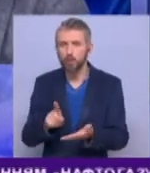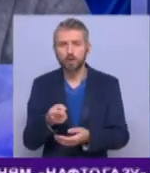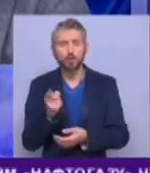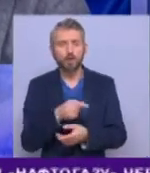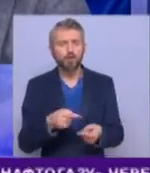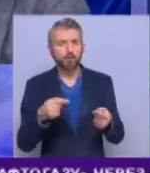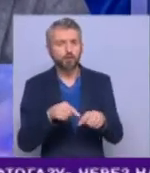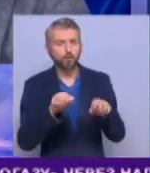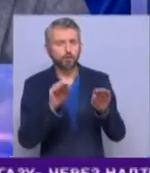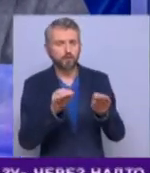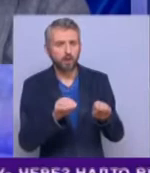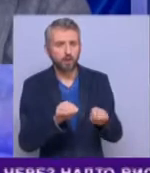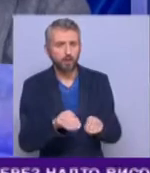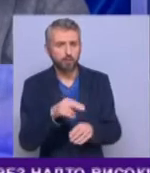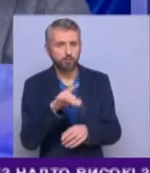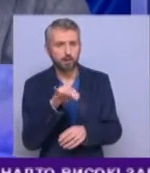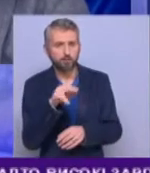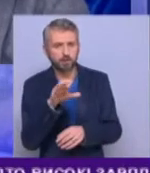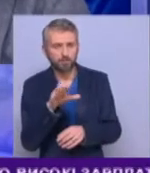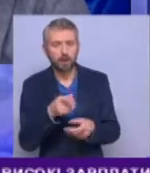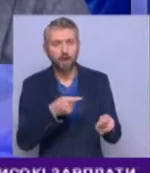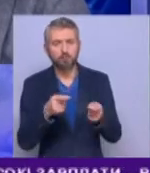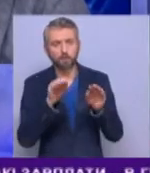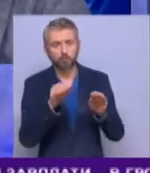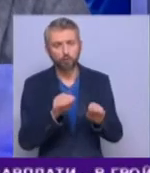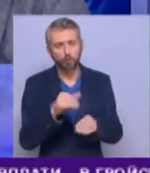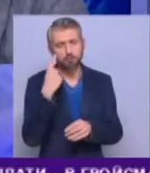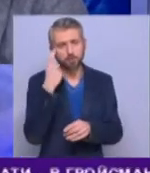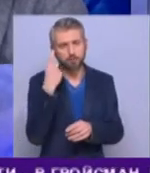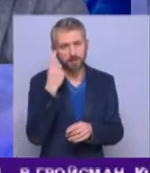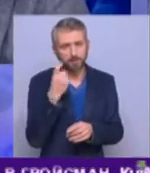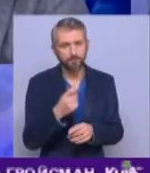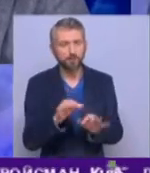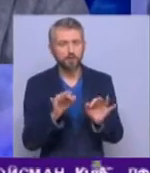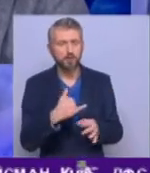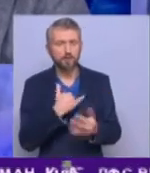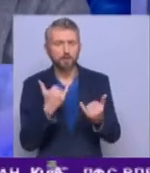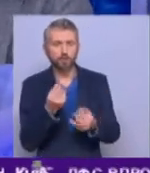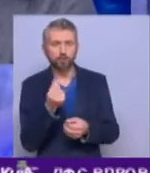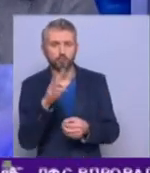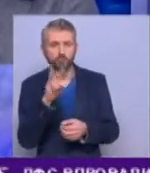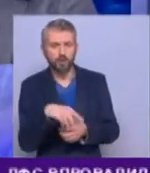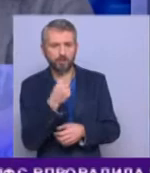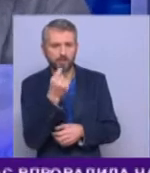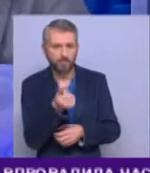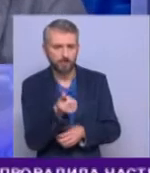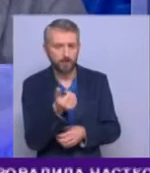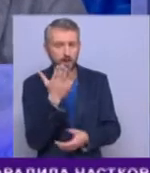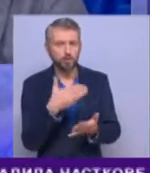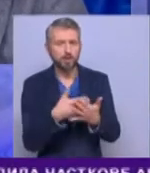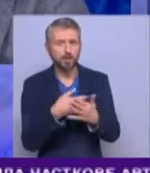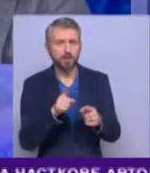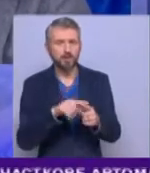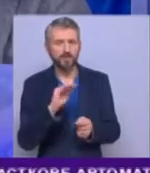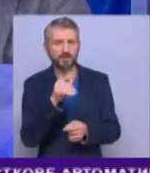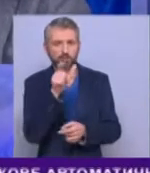відповідно, складаються приписи, адмінпротоколи і приписи. Звичайно, що в нас зараз сума штрафів невелика. Да? Якщо, наприклад, це